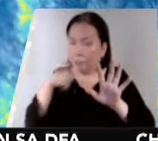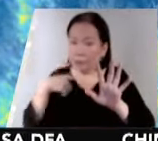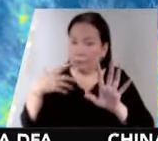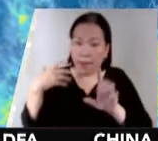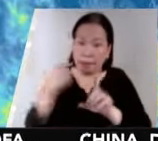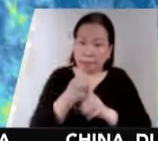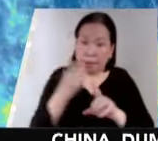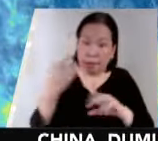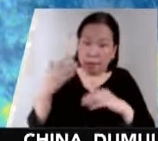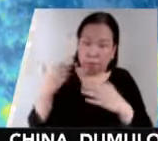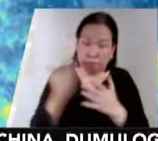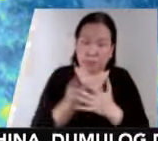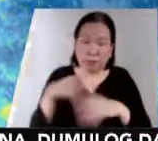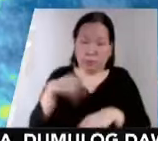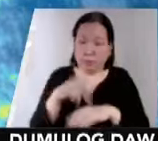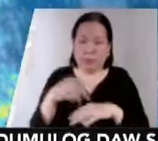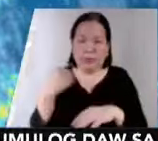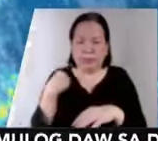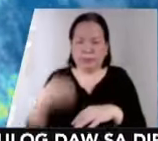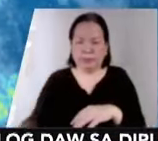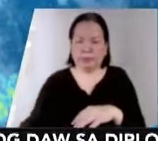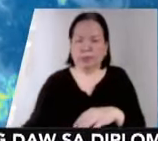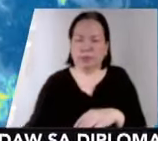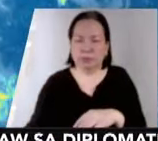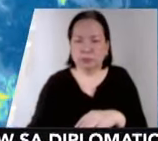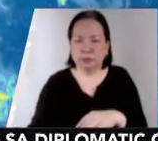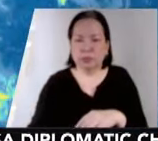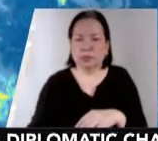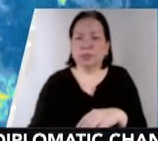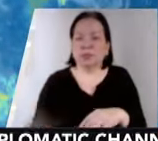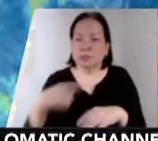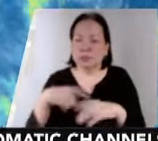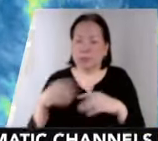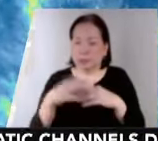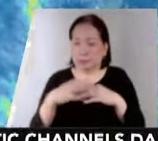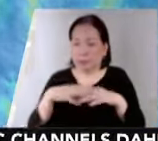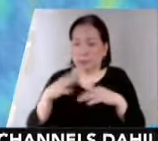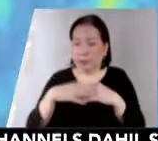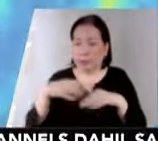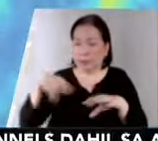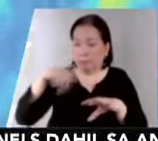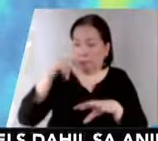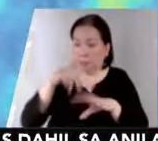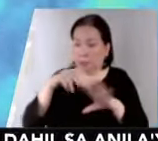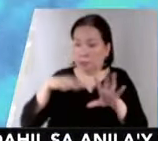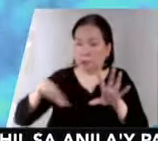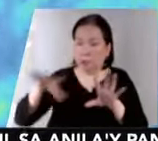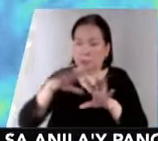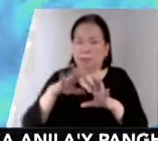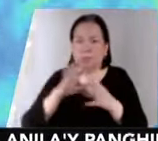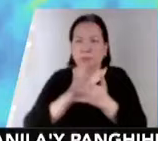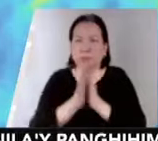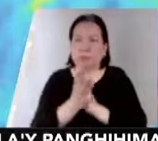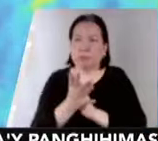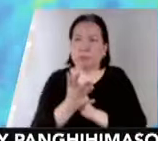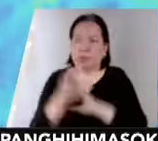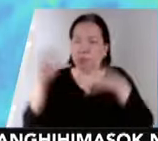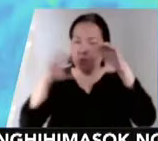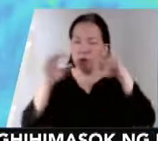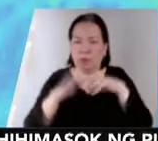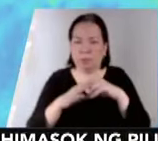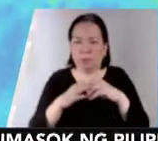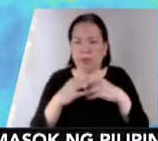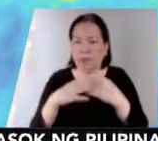loob ng PAR, mataas ang tsansa maging bagyo sa loob ng 24 oras. Huli itong namataan 630